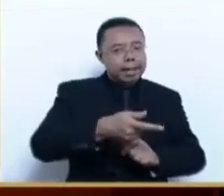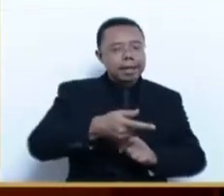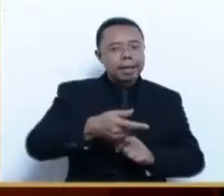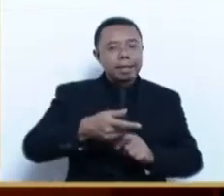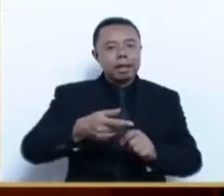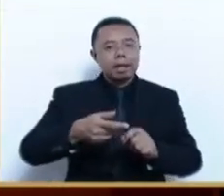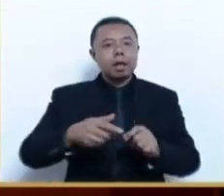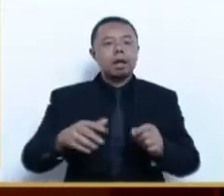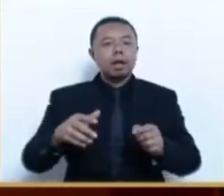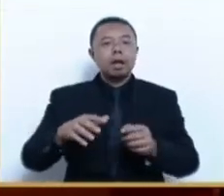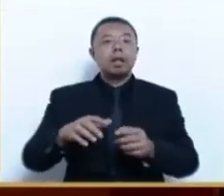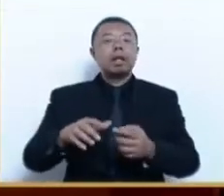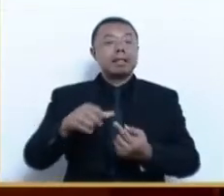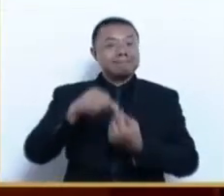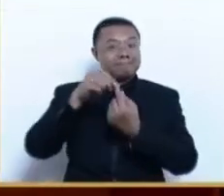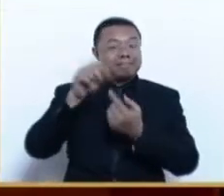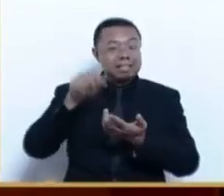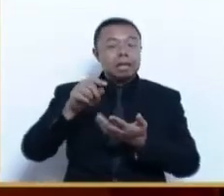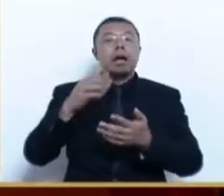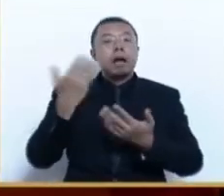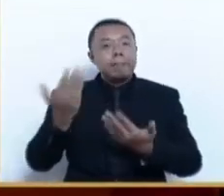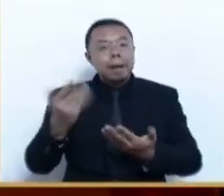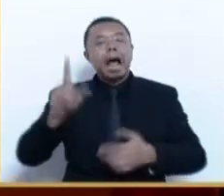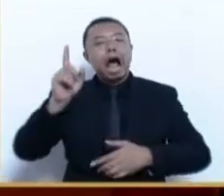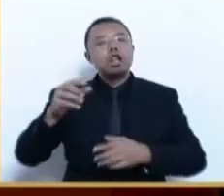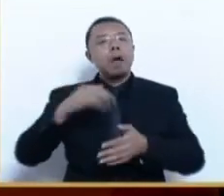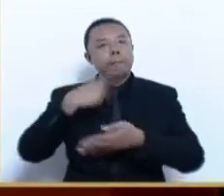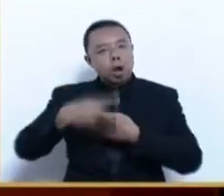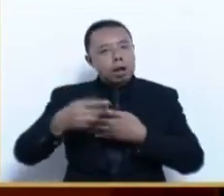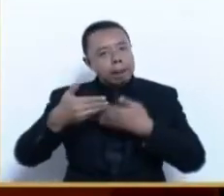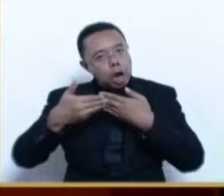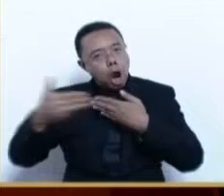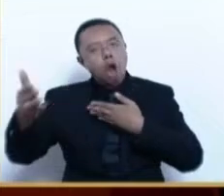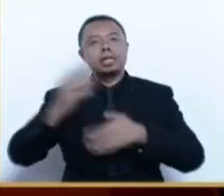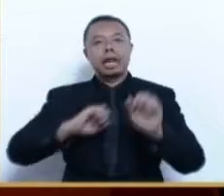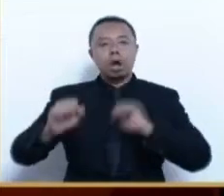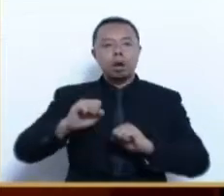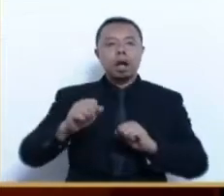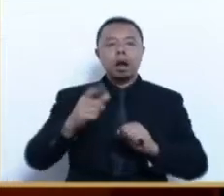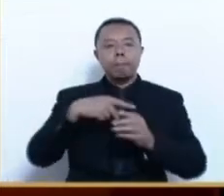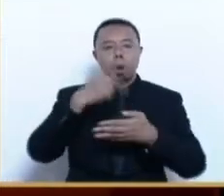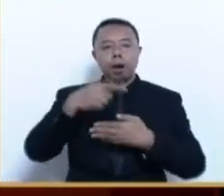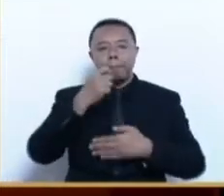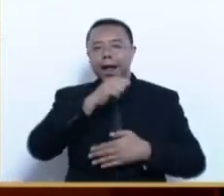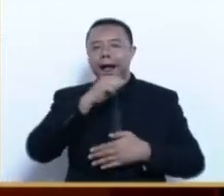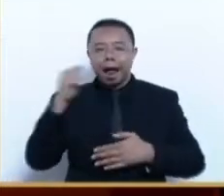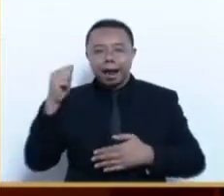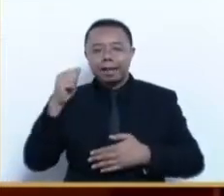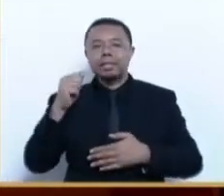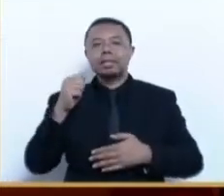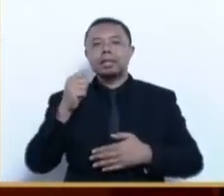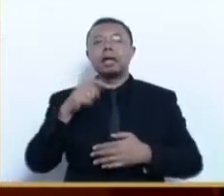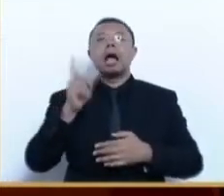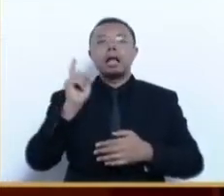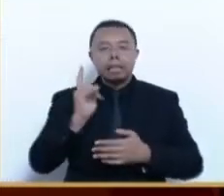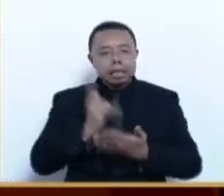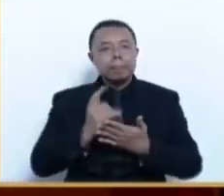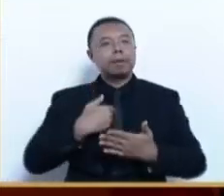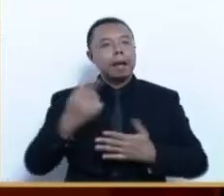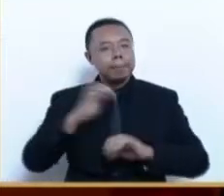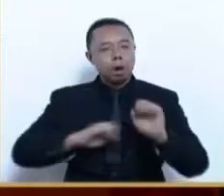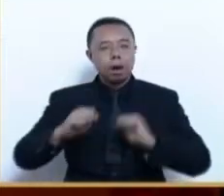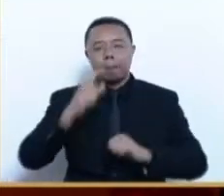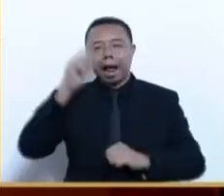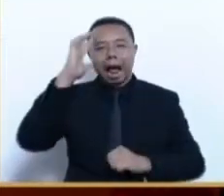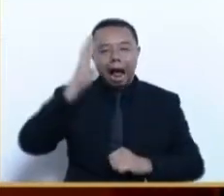adalah inilah Kenapa keberlanjutan ya program Pak Anis Pak tolong sampaikan akan Kami lanjutkan Kalau kami terpilih